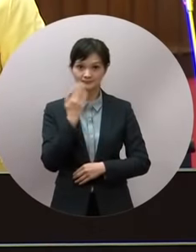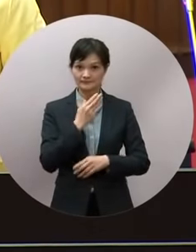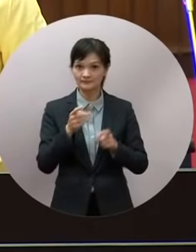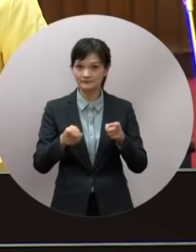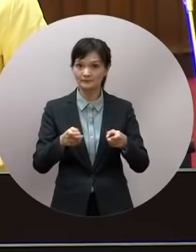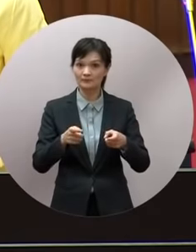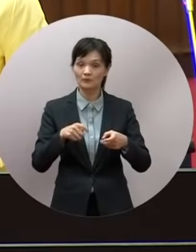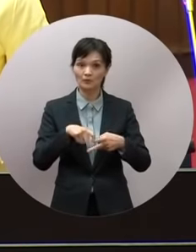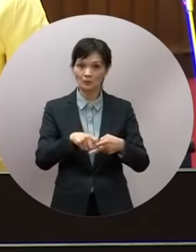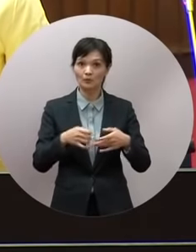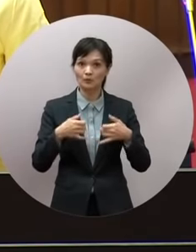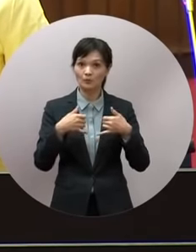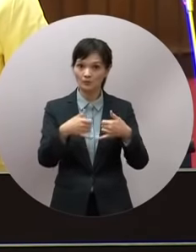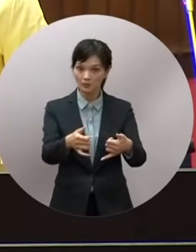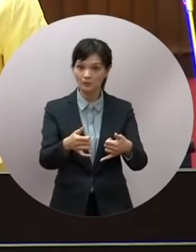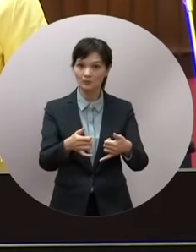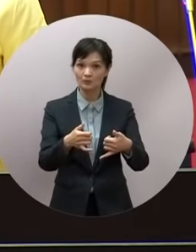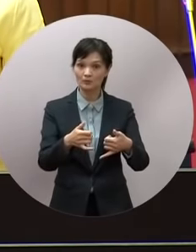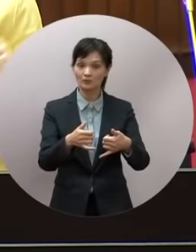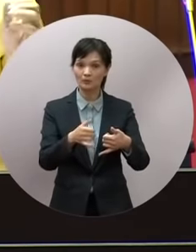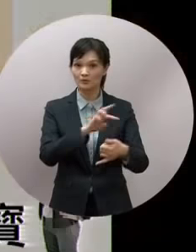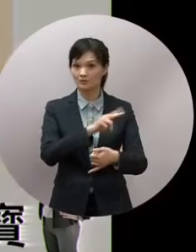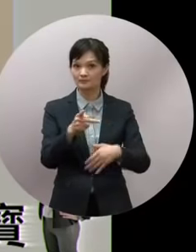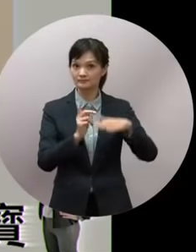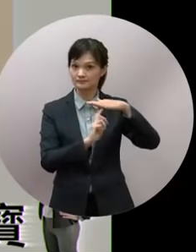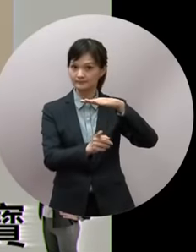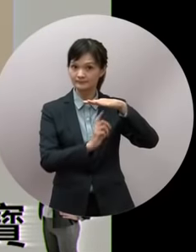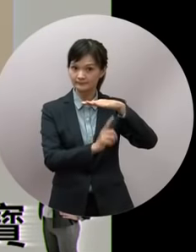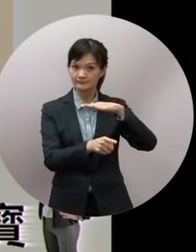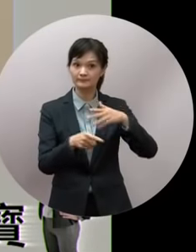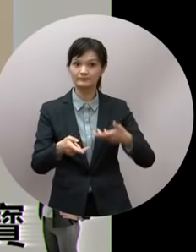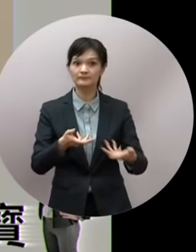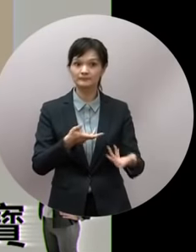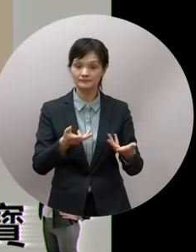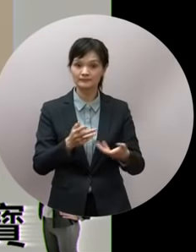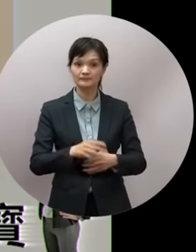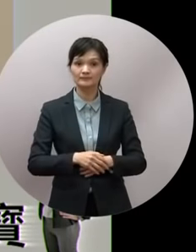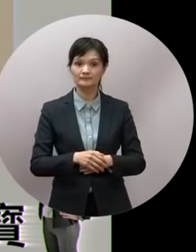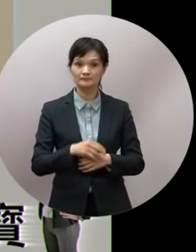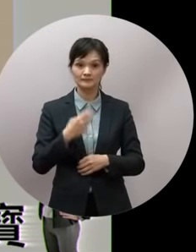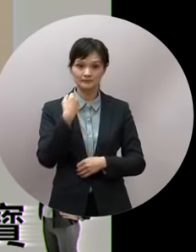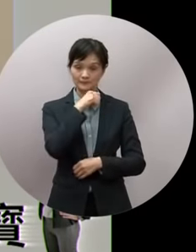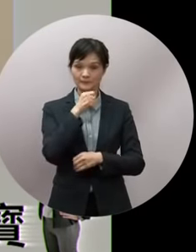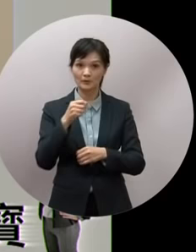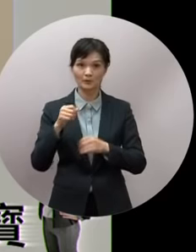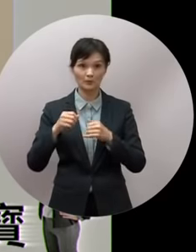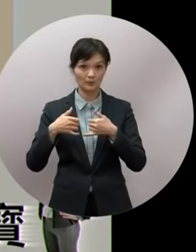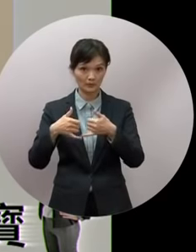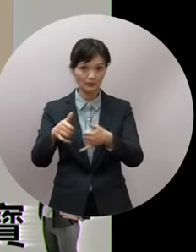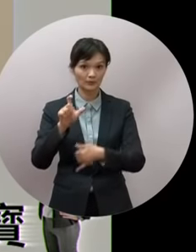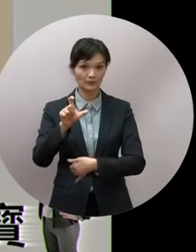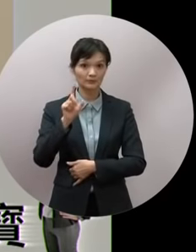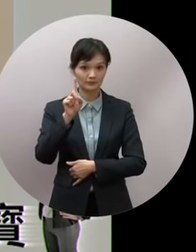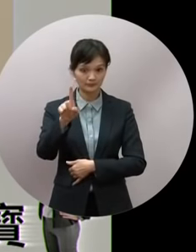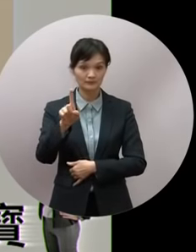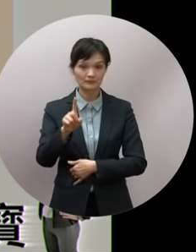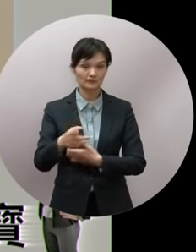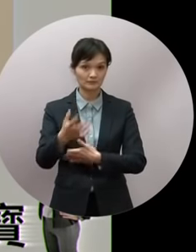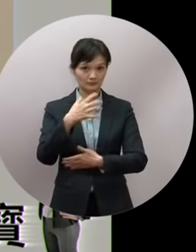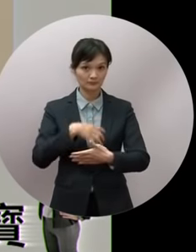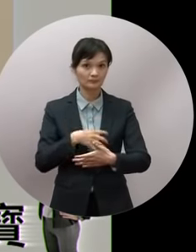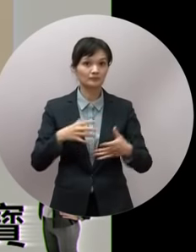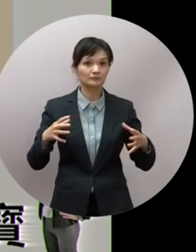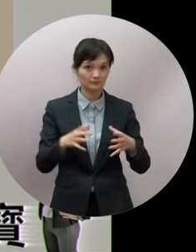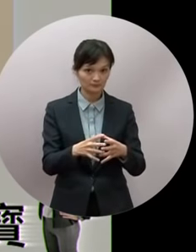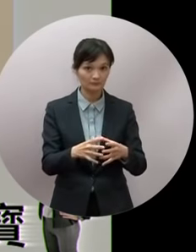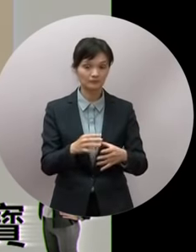案，台61以线是整个省道公路系统中的一环，那彰化县政府已经多